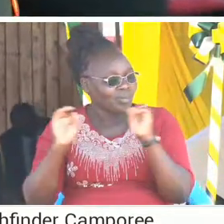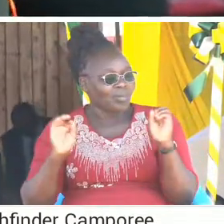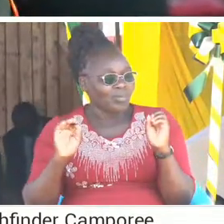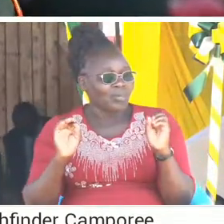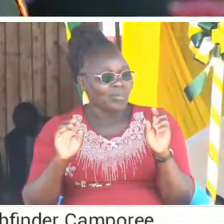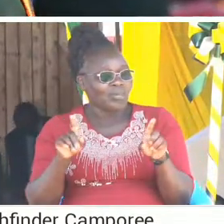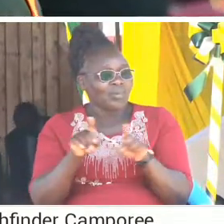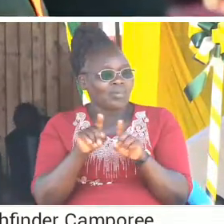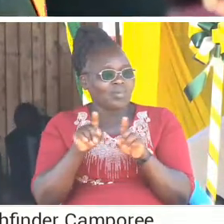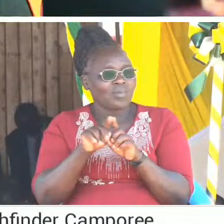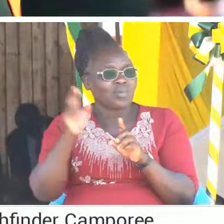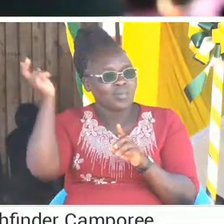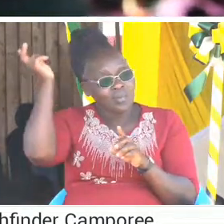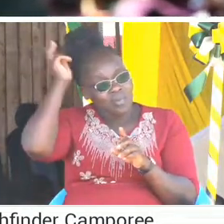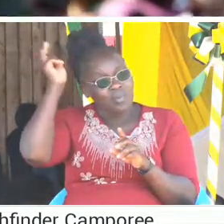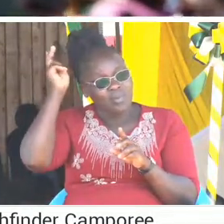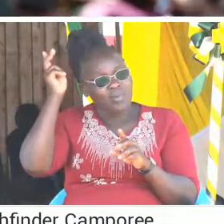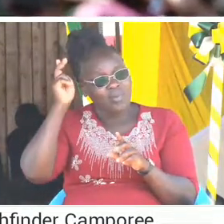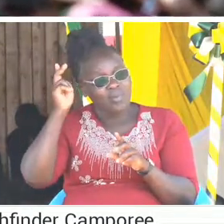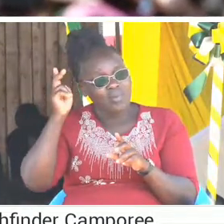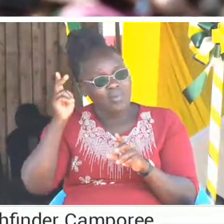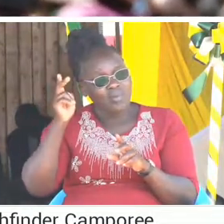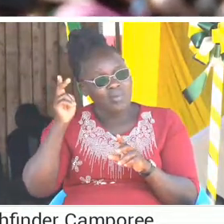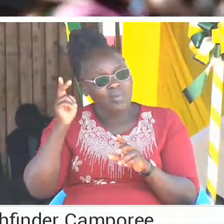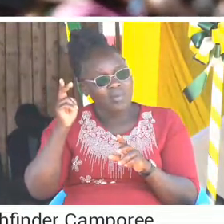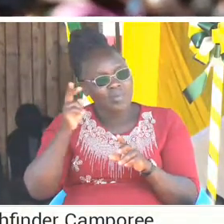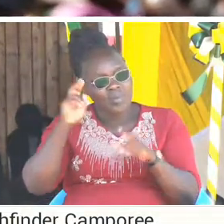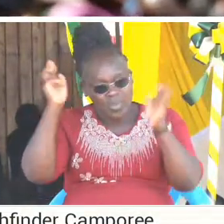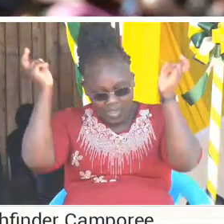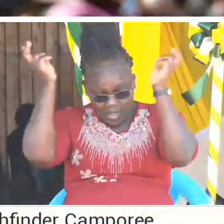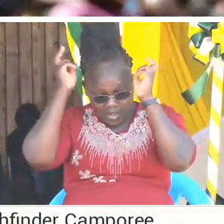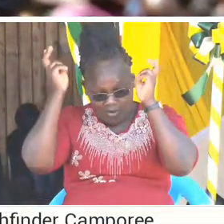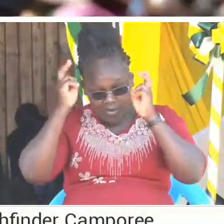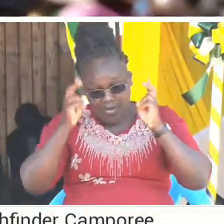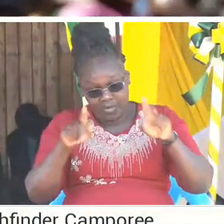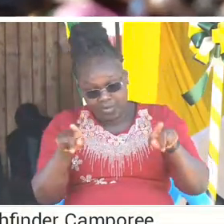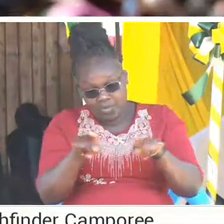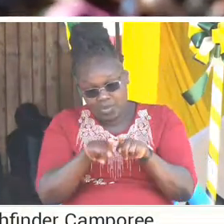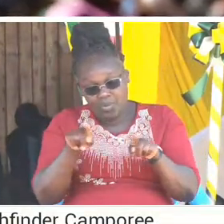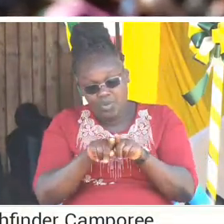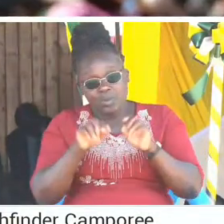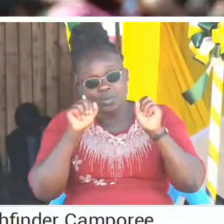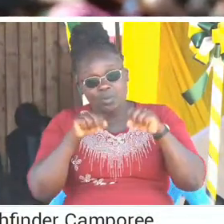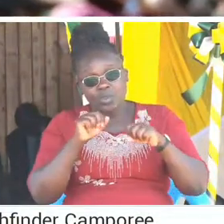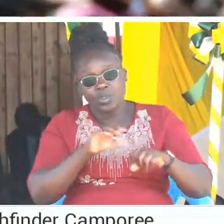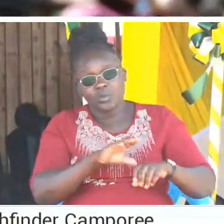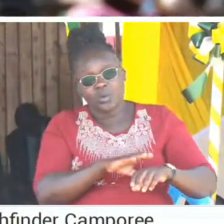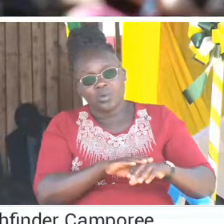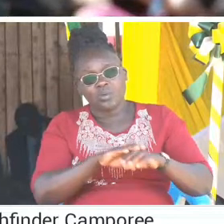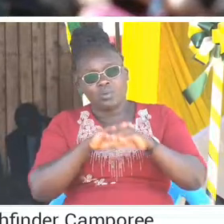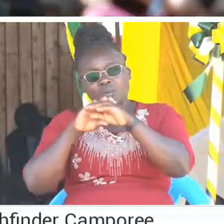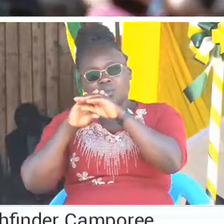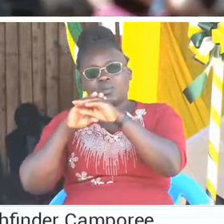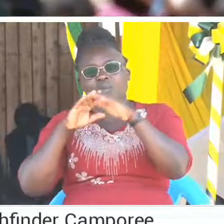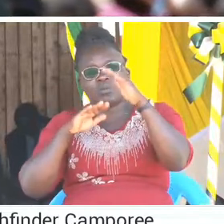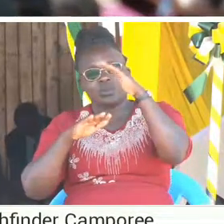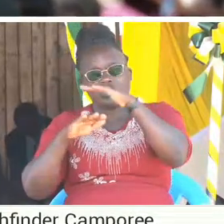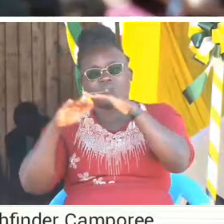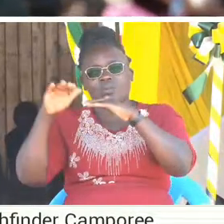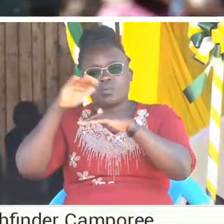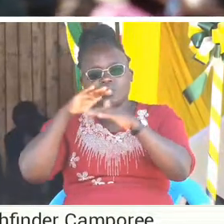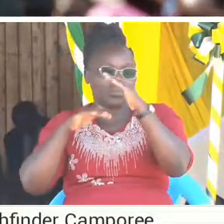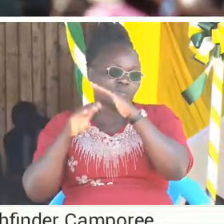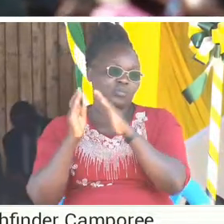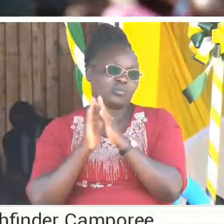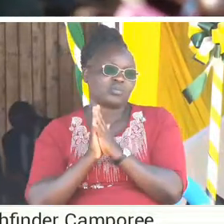Unapanda unakuwa governor, unapanda unakuwa rais, unapanda umestaafu rais lakini umeanzisha kitu chako